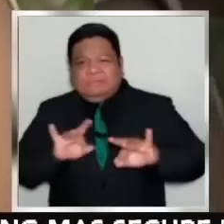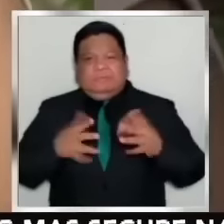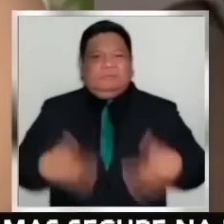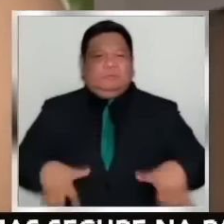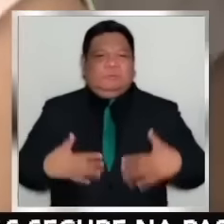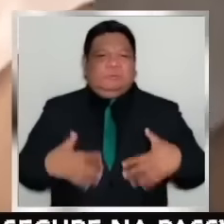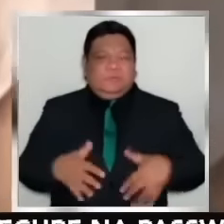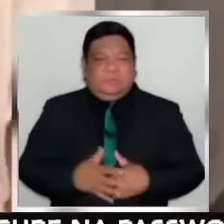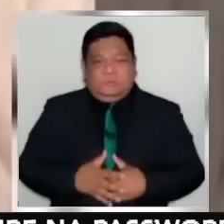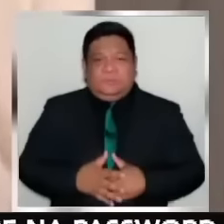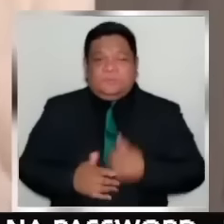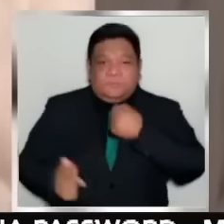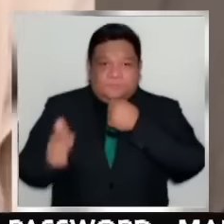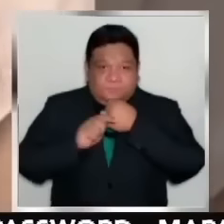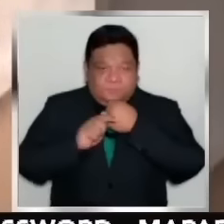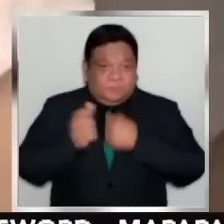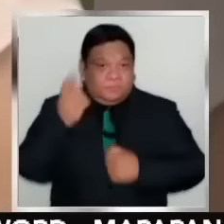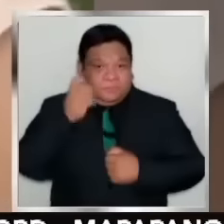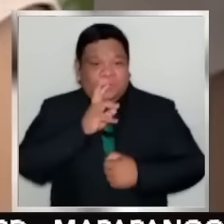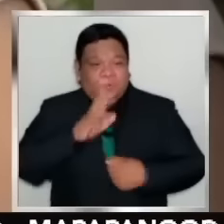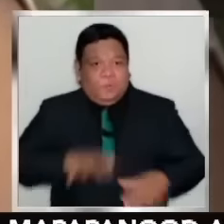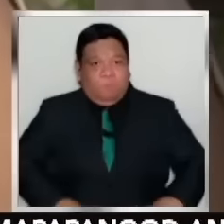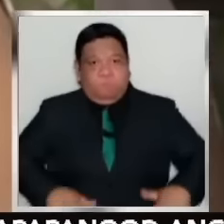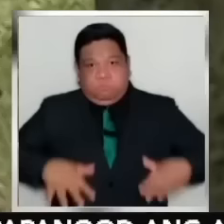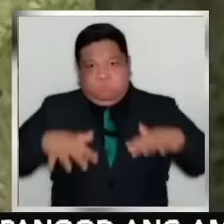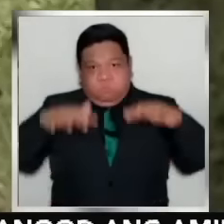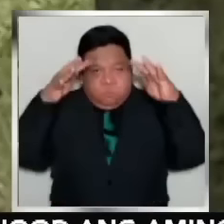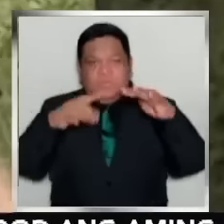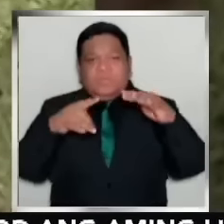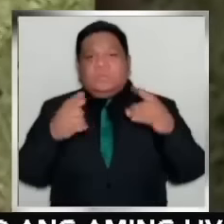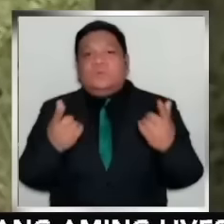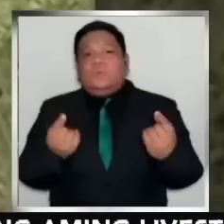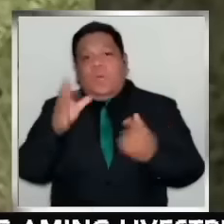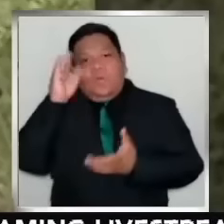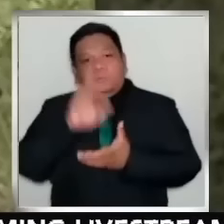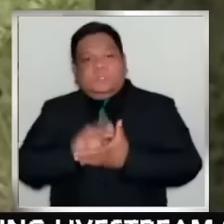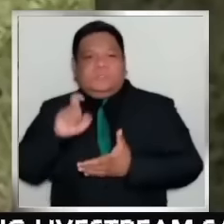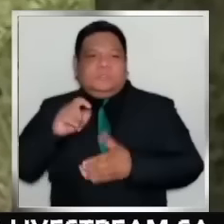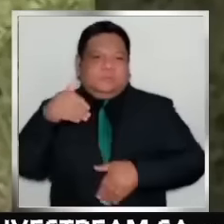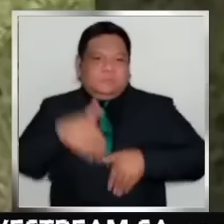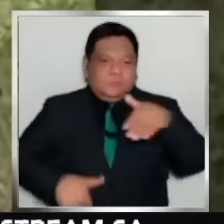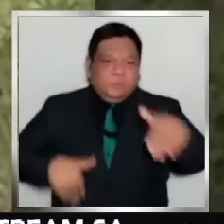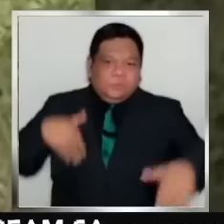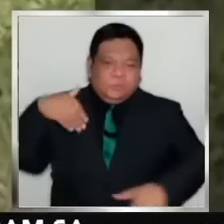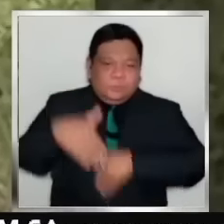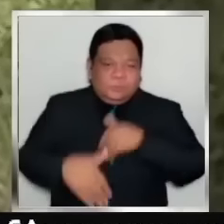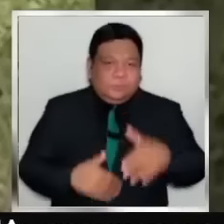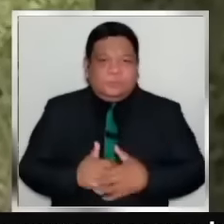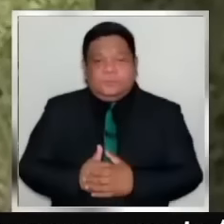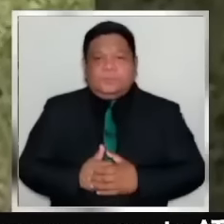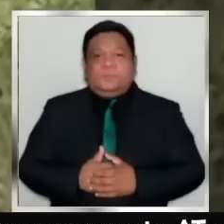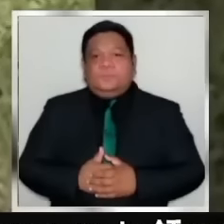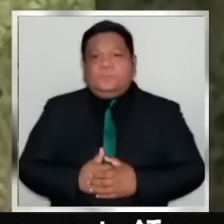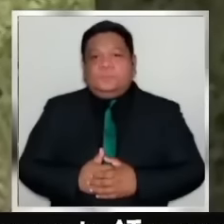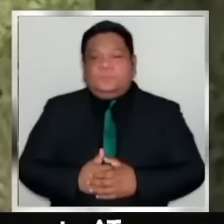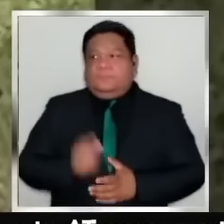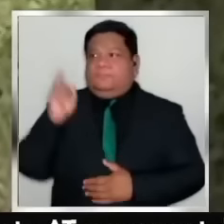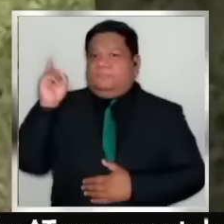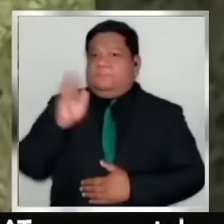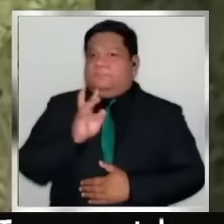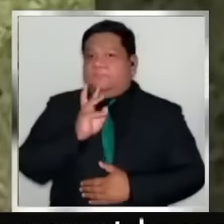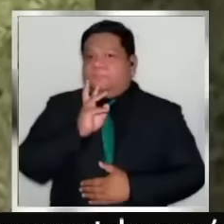kanilang lugar, kaya kailangan pang lumangoy ng kanyang mister. Pwede ng bata naman yung kataas, pero lampas pa na ang naglangoy kami, lampas pagit